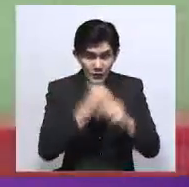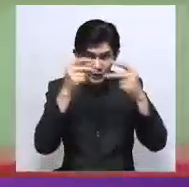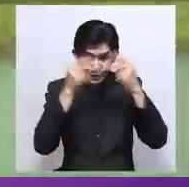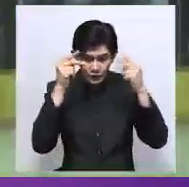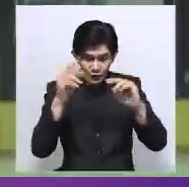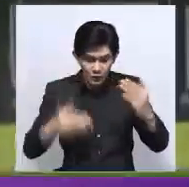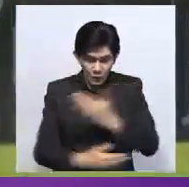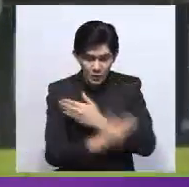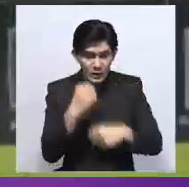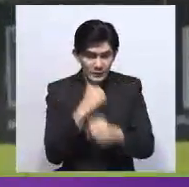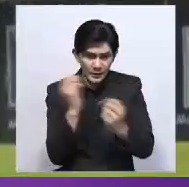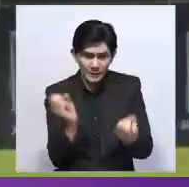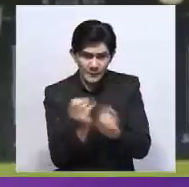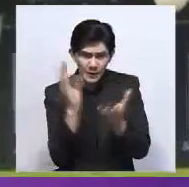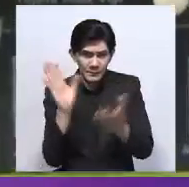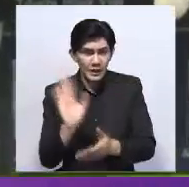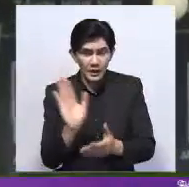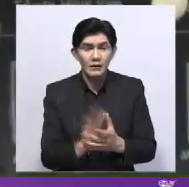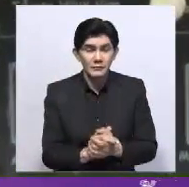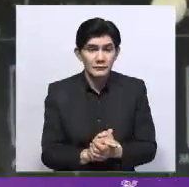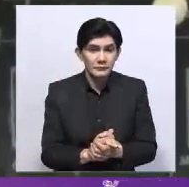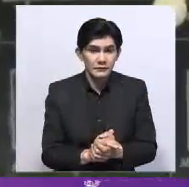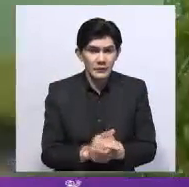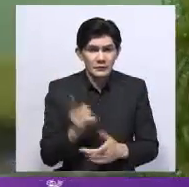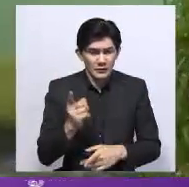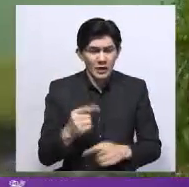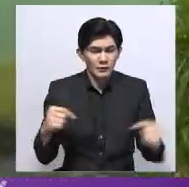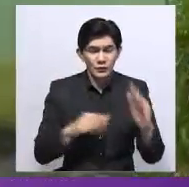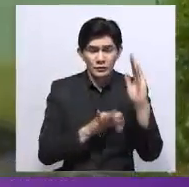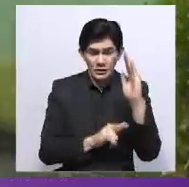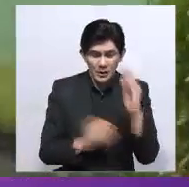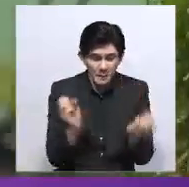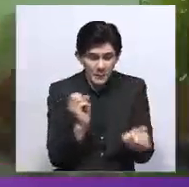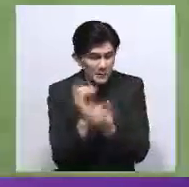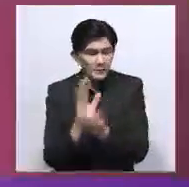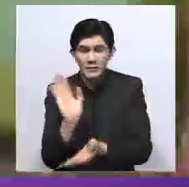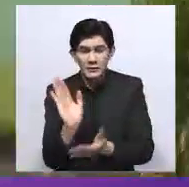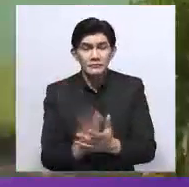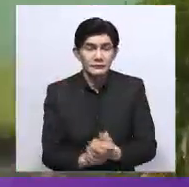ให้คนร้ายฉวยโอกาสก่อเหตุสร้างสถานการณ์ความไม่สงบซ้ำในเขตเมืองยะลาค่ะ